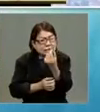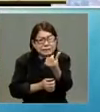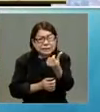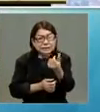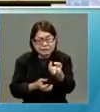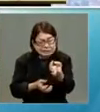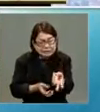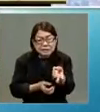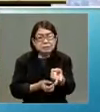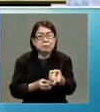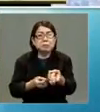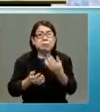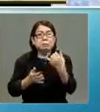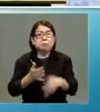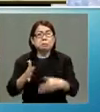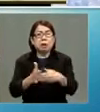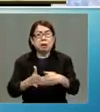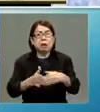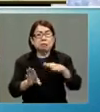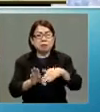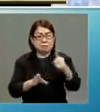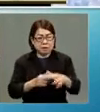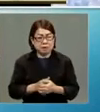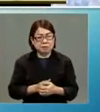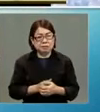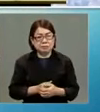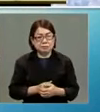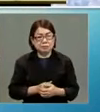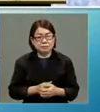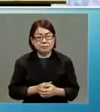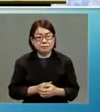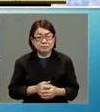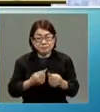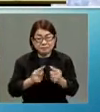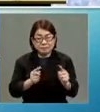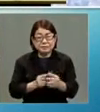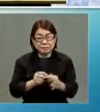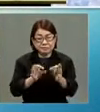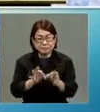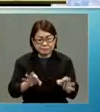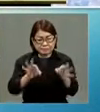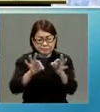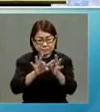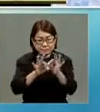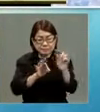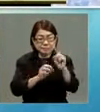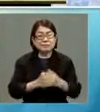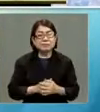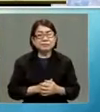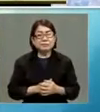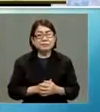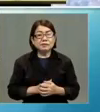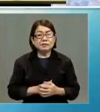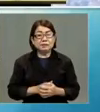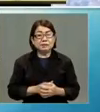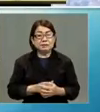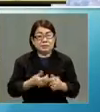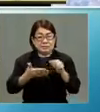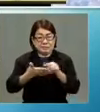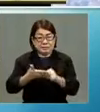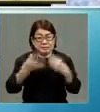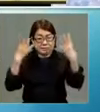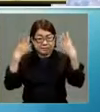นะครับที่สำคัญนะครับขั้นตอนที่เป็นจุดพีคที่สุดไฮไลท์เลยก็ได้ว่าหลังบัตรประจำตัวประชา